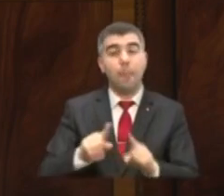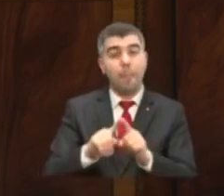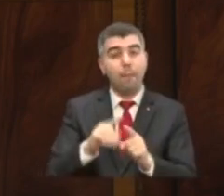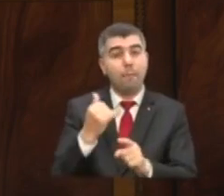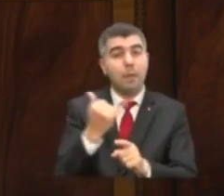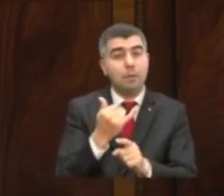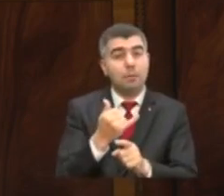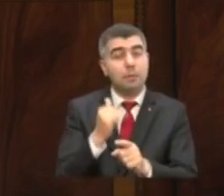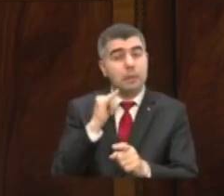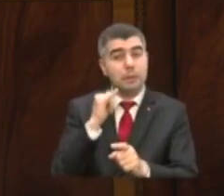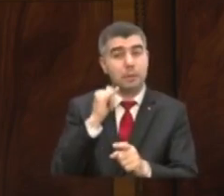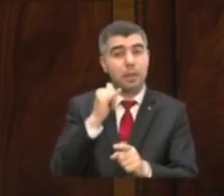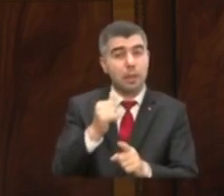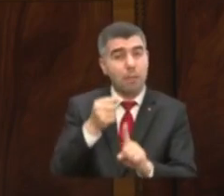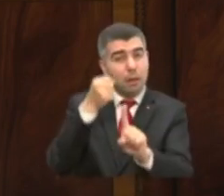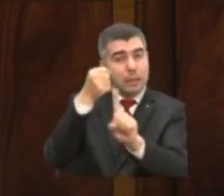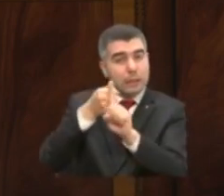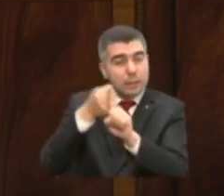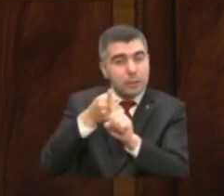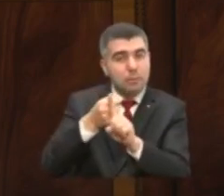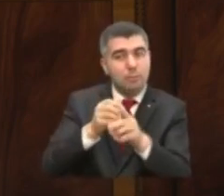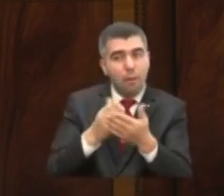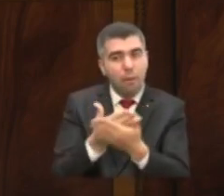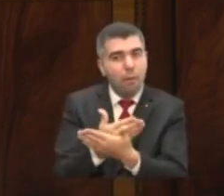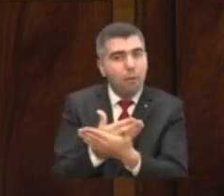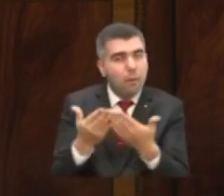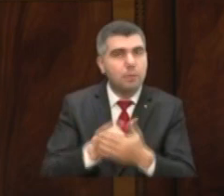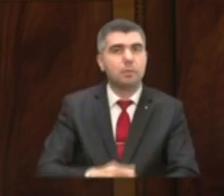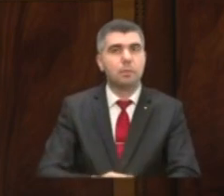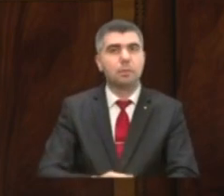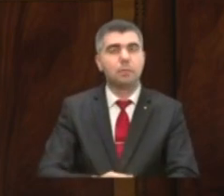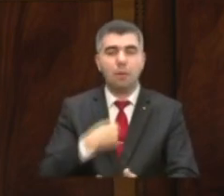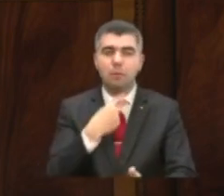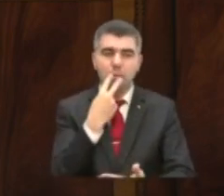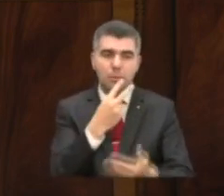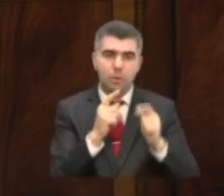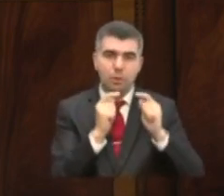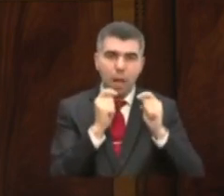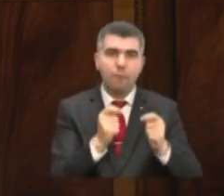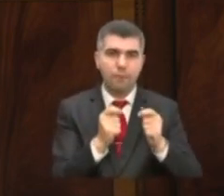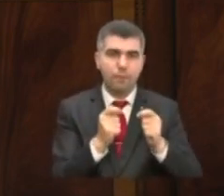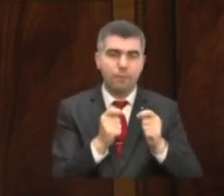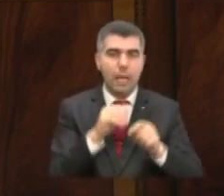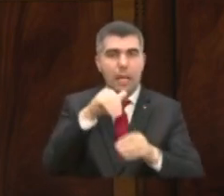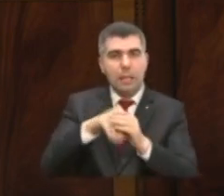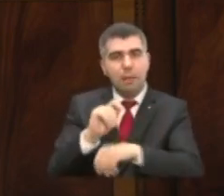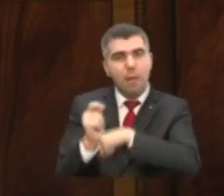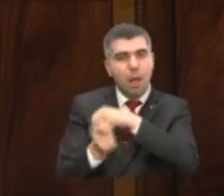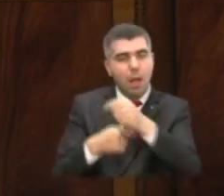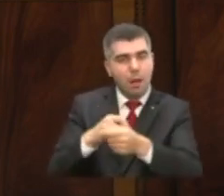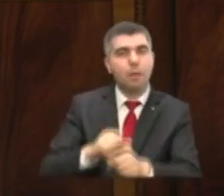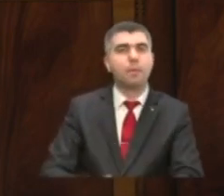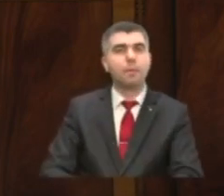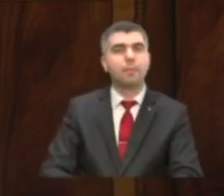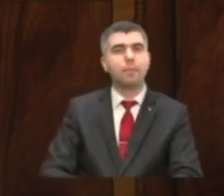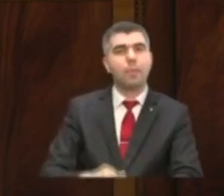بامتياز يتطلب المعالجة في القرب. لذلك نرى في حزب الحركة الشعبية وعلى